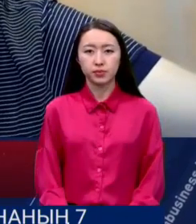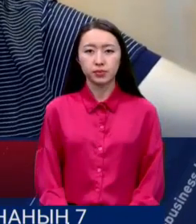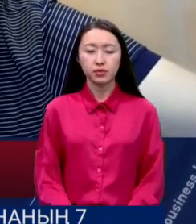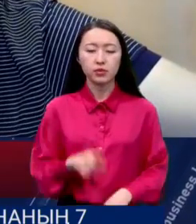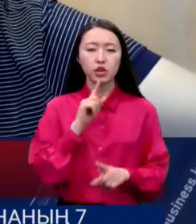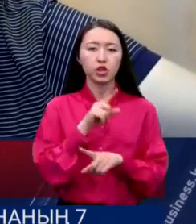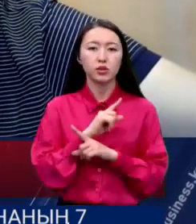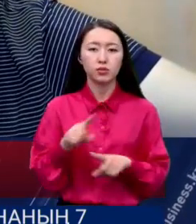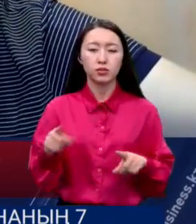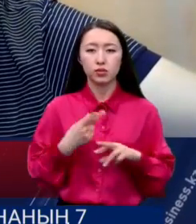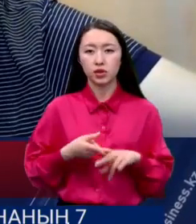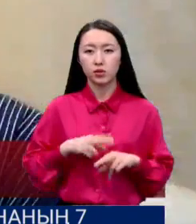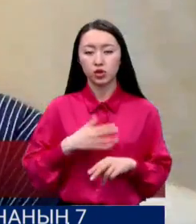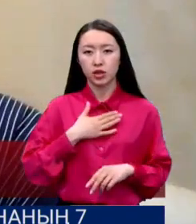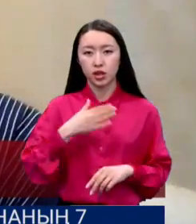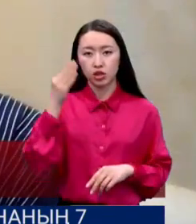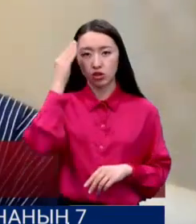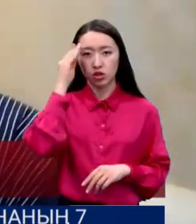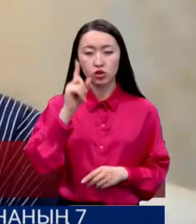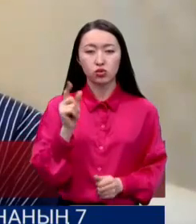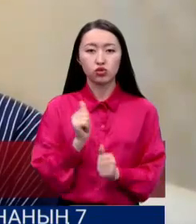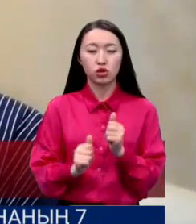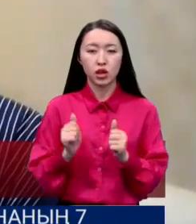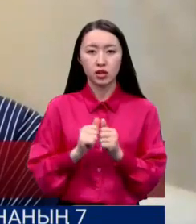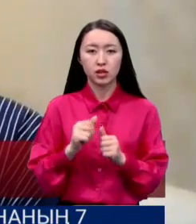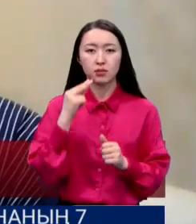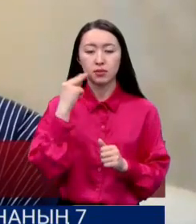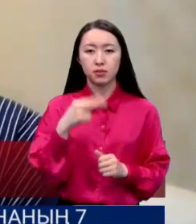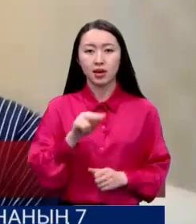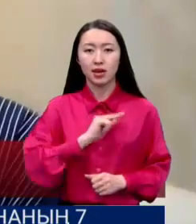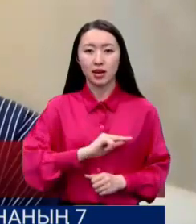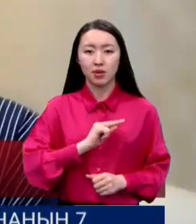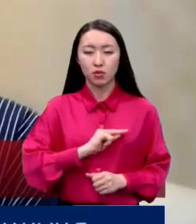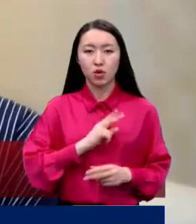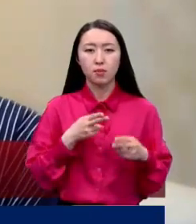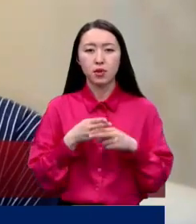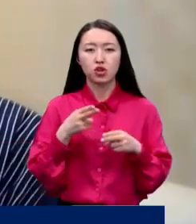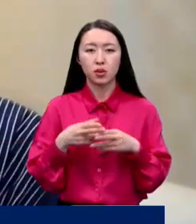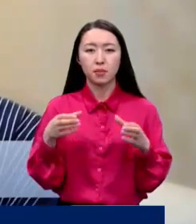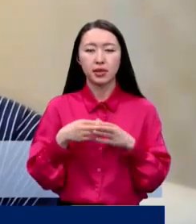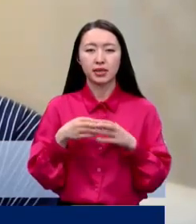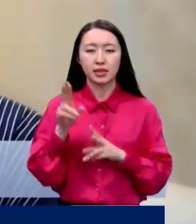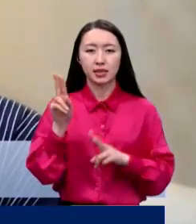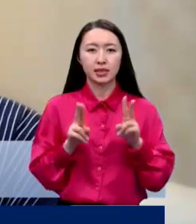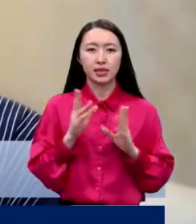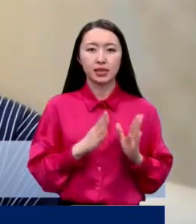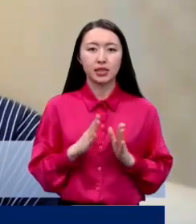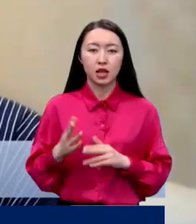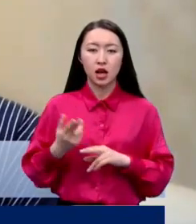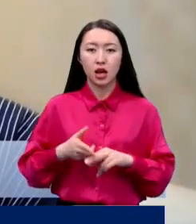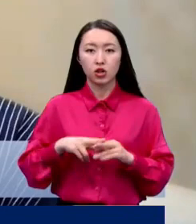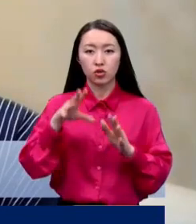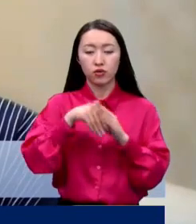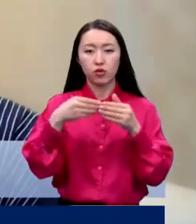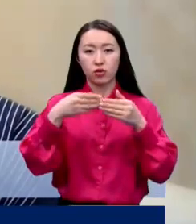не будет, потому что я считаю, что зачастую конструктивной работе мешает партийная дисциплина, при которой во фракции